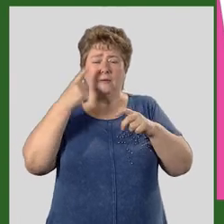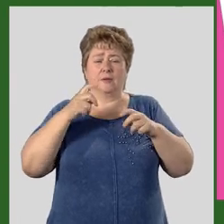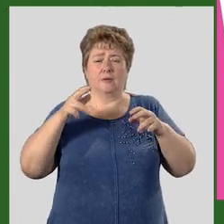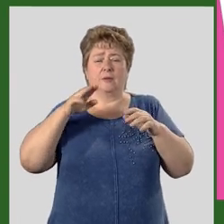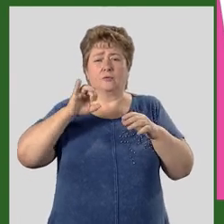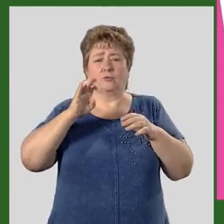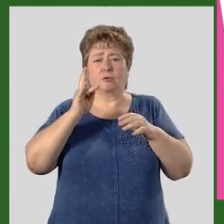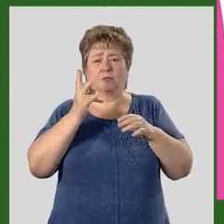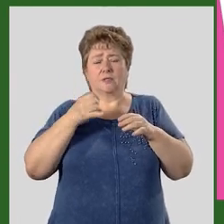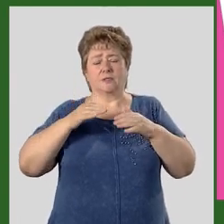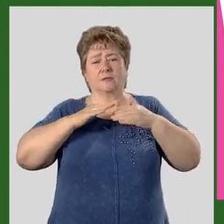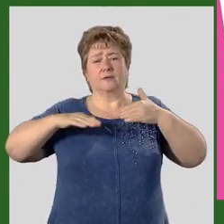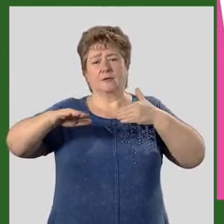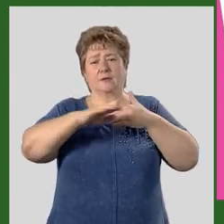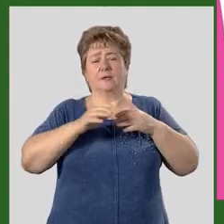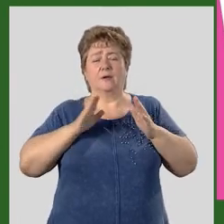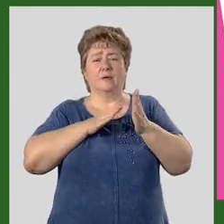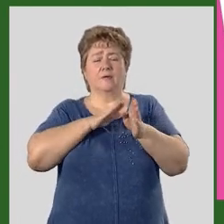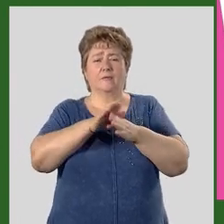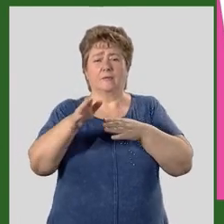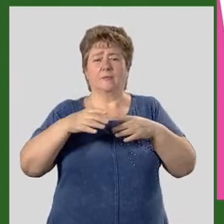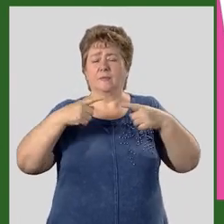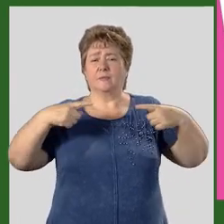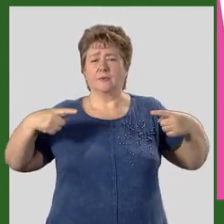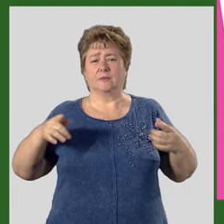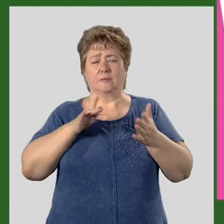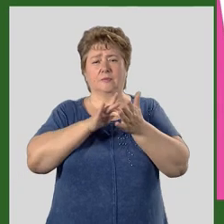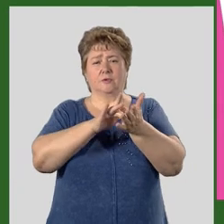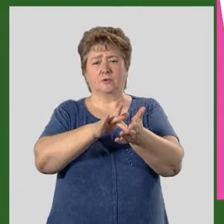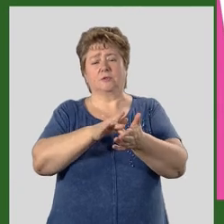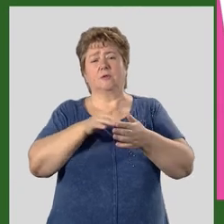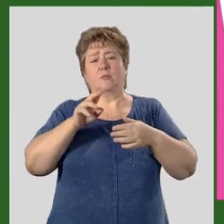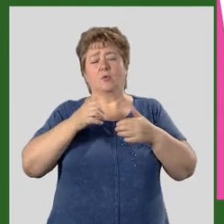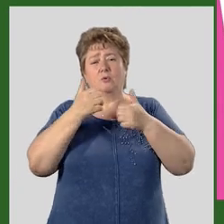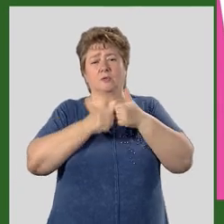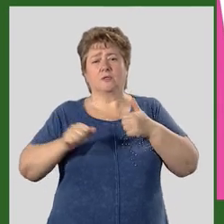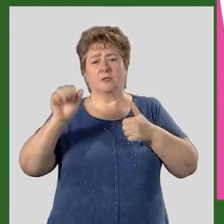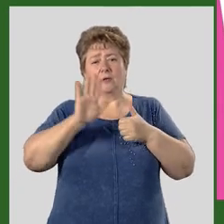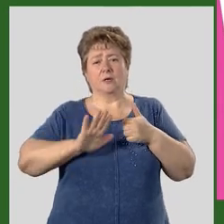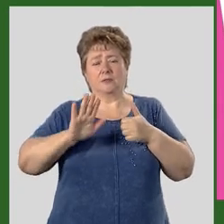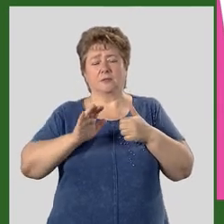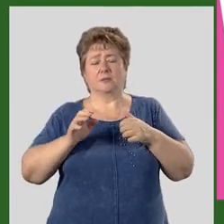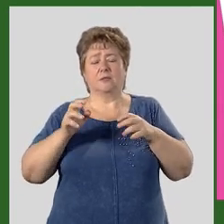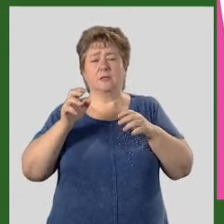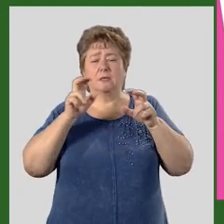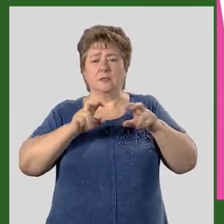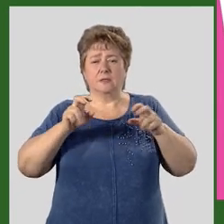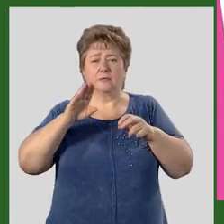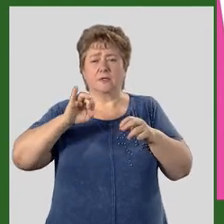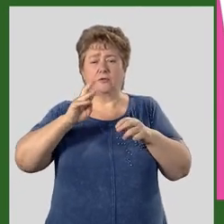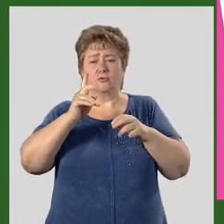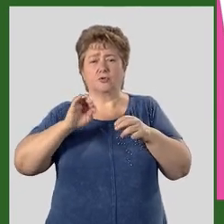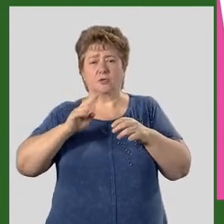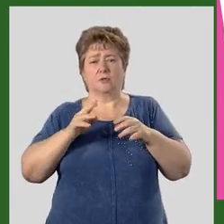исследователь Туркестанского края, совершил несколько путешествий по Средней Азии, исследовал